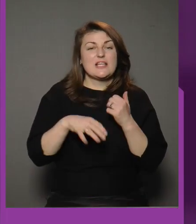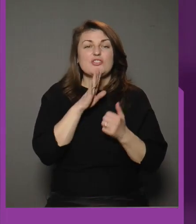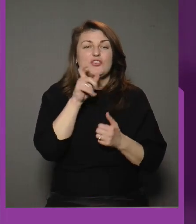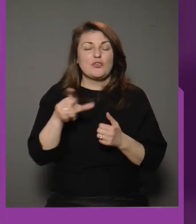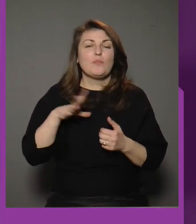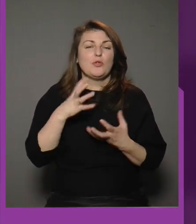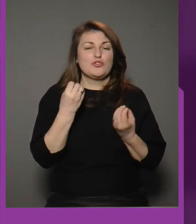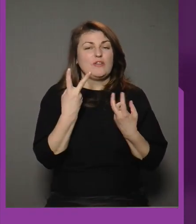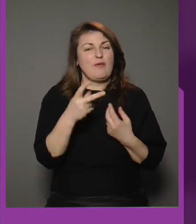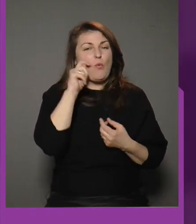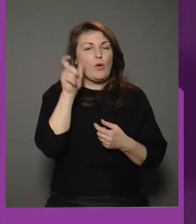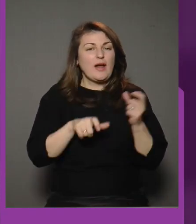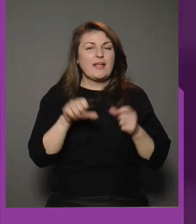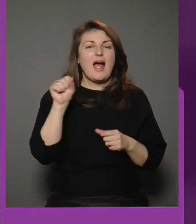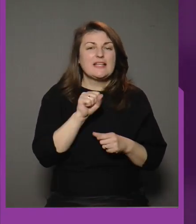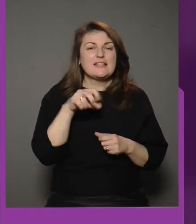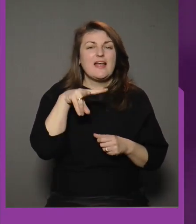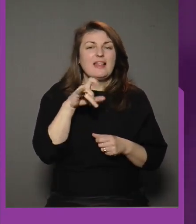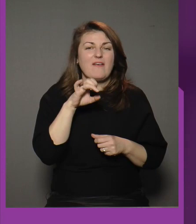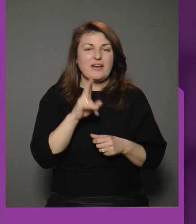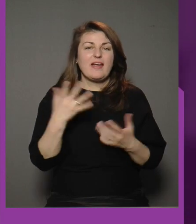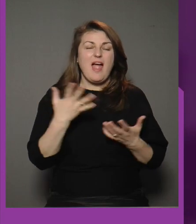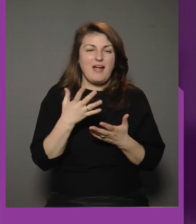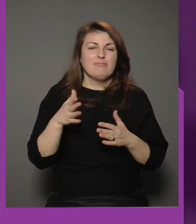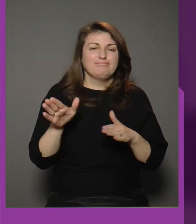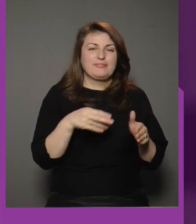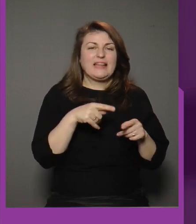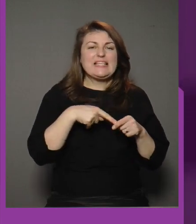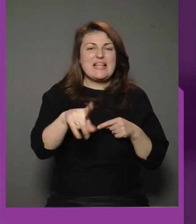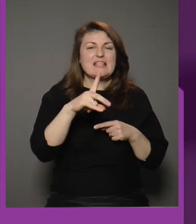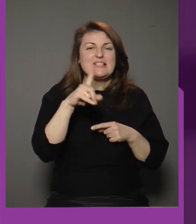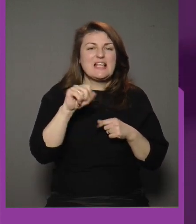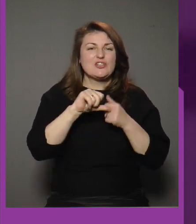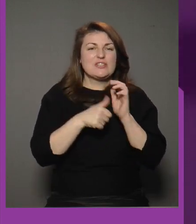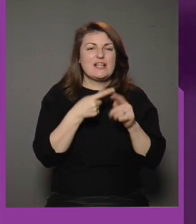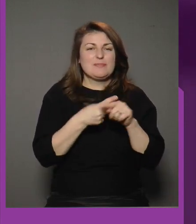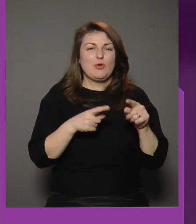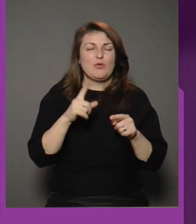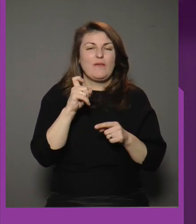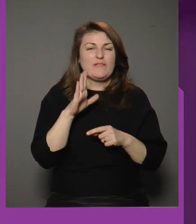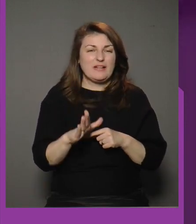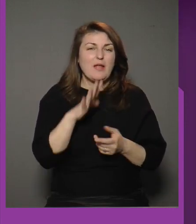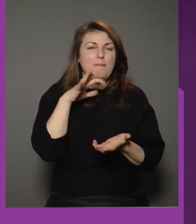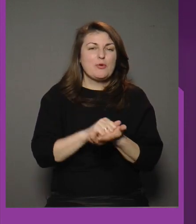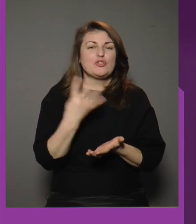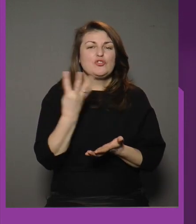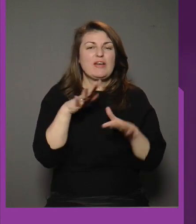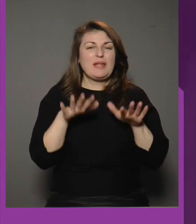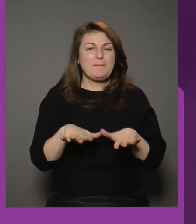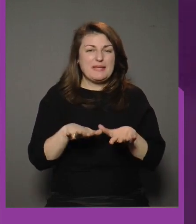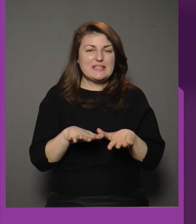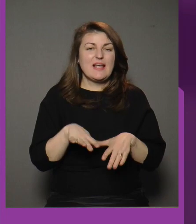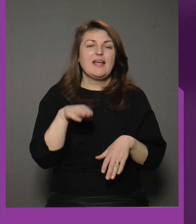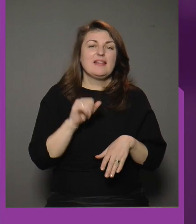2 українки. Анастасія Лаврик, яка пройшла дистанцію за 16,5 хвилин, посівши 4-те місце.